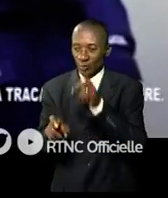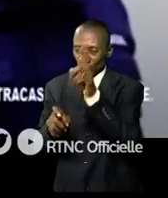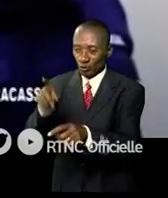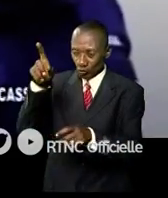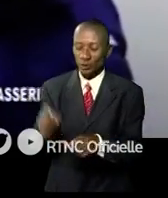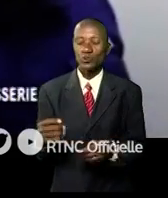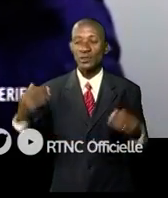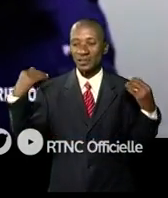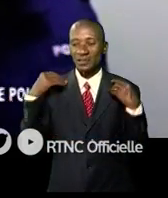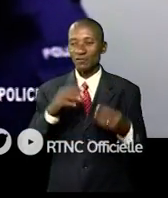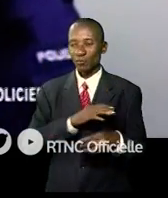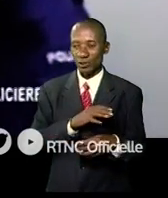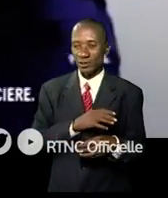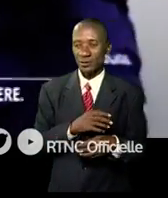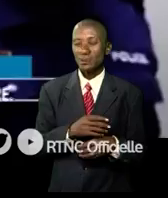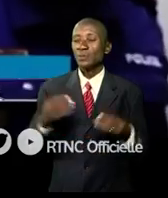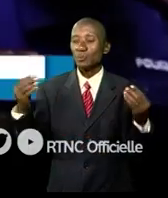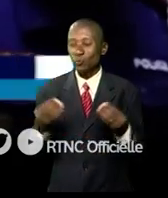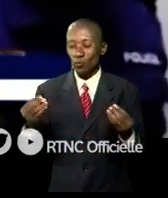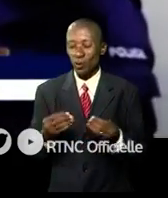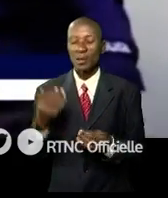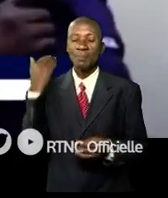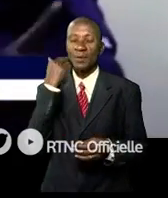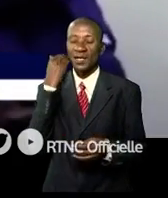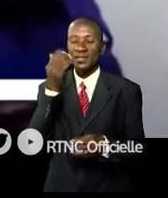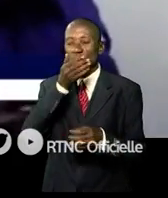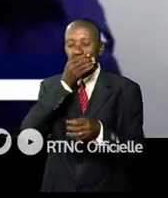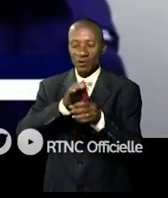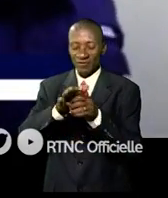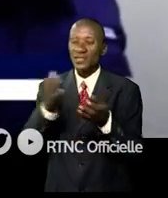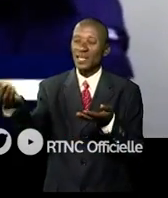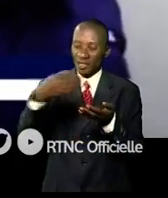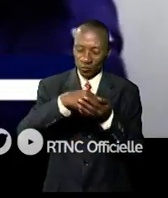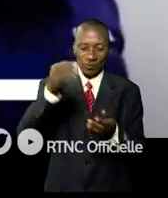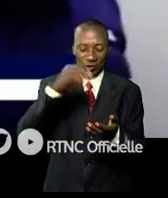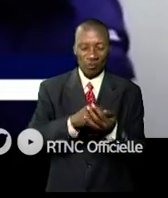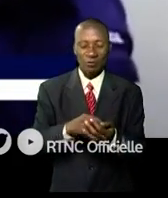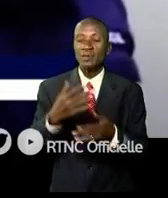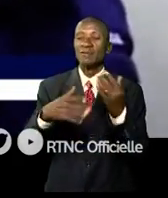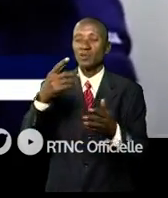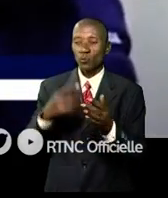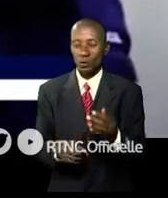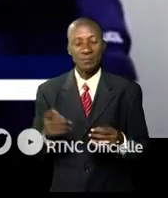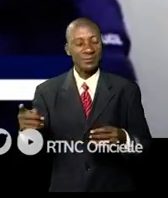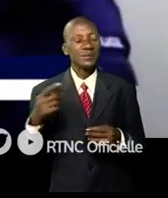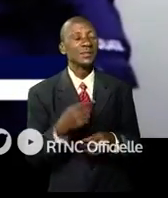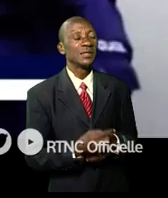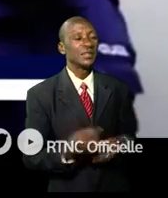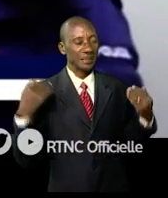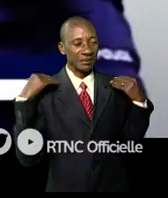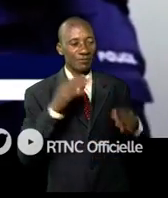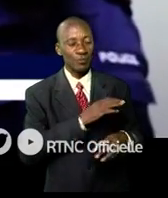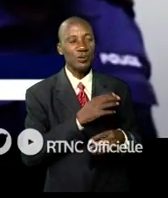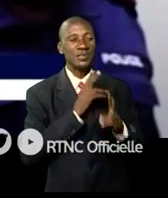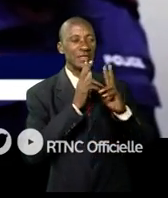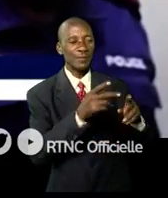En ce qui concerne le port des masques est obligatoire. Le port correct des masques est obligatoire dans